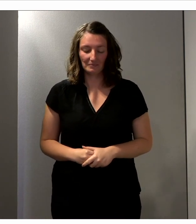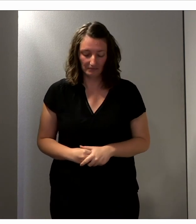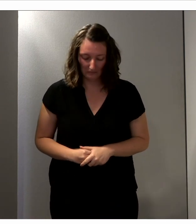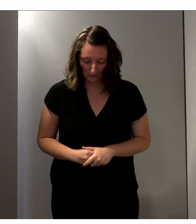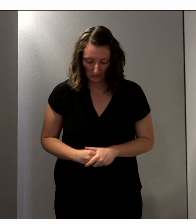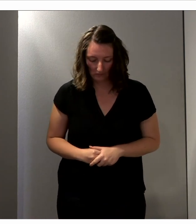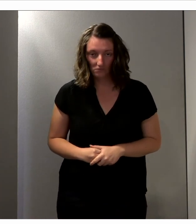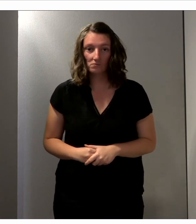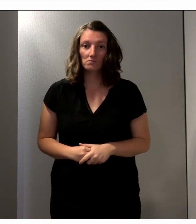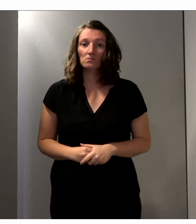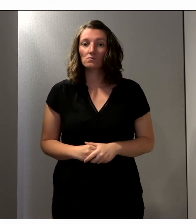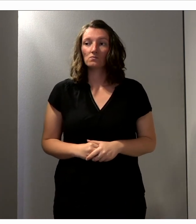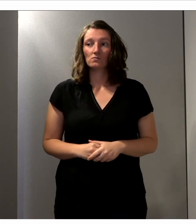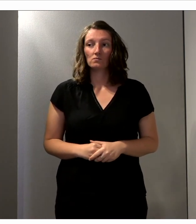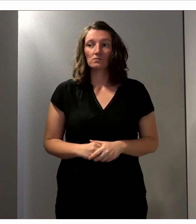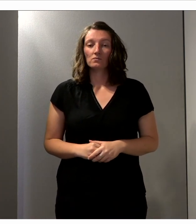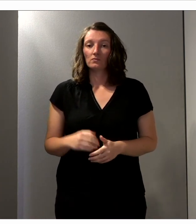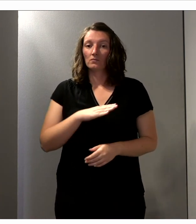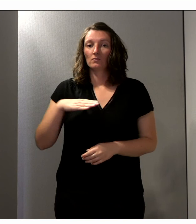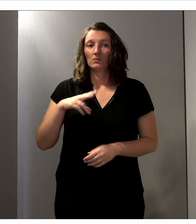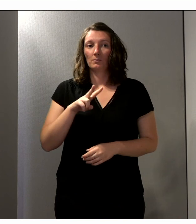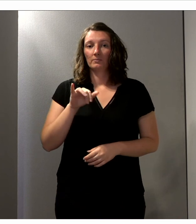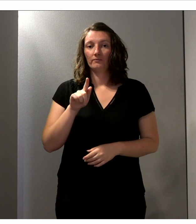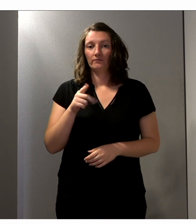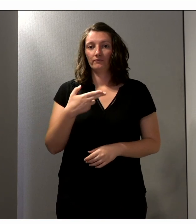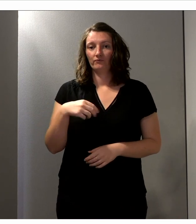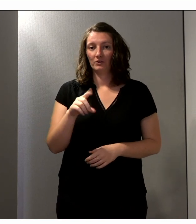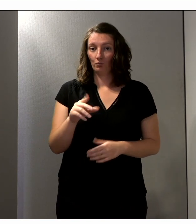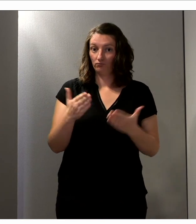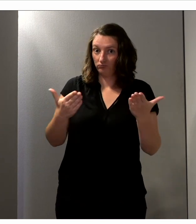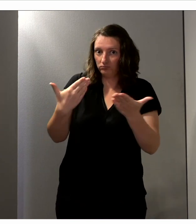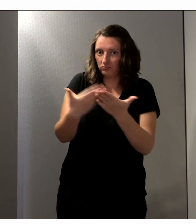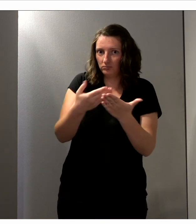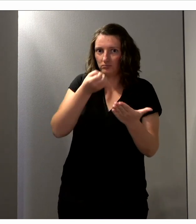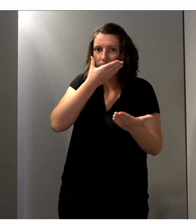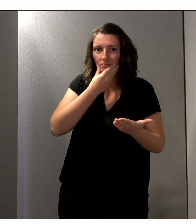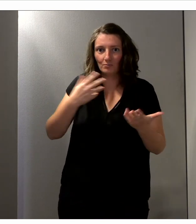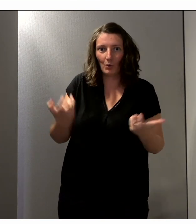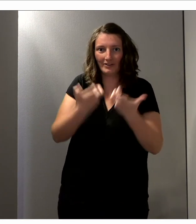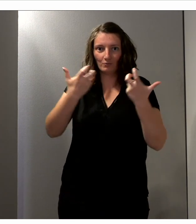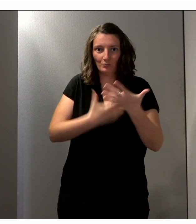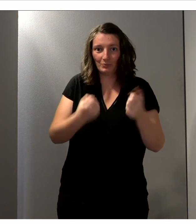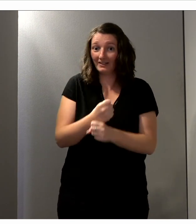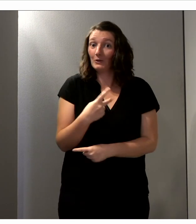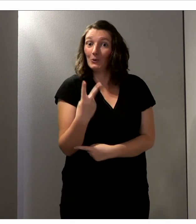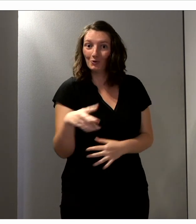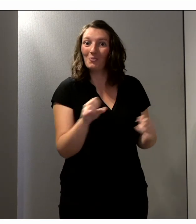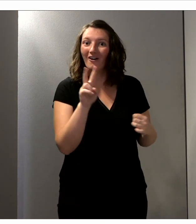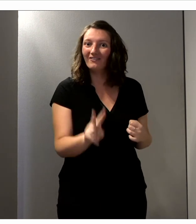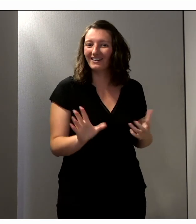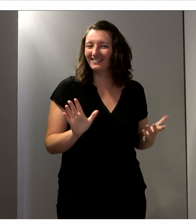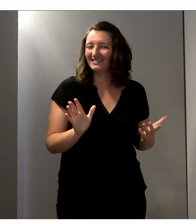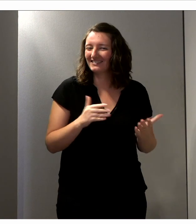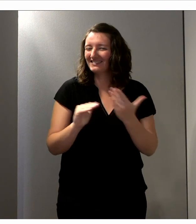Donc, voilà, il y a un bel exemple de création de deux emplois, en fait.